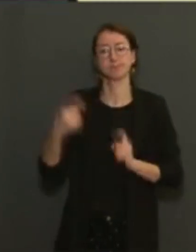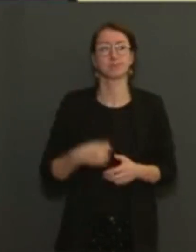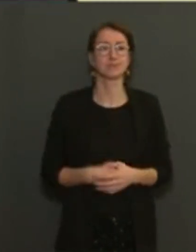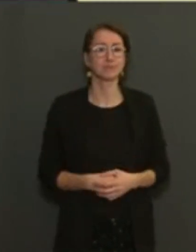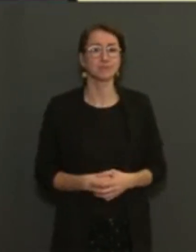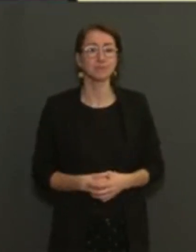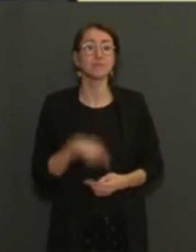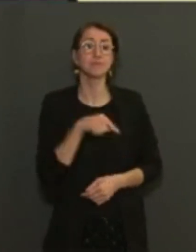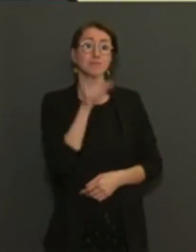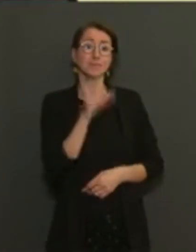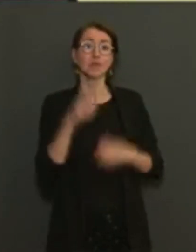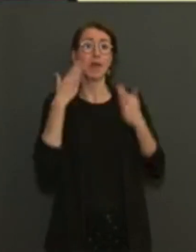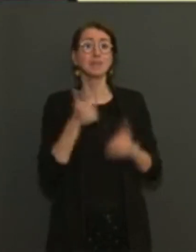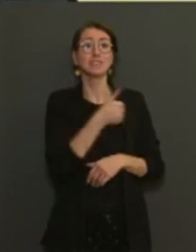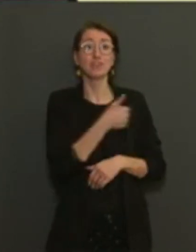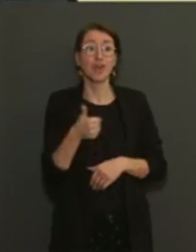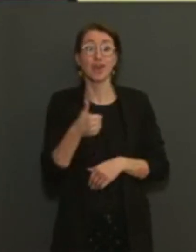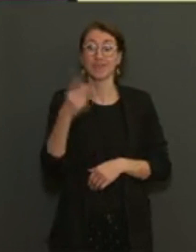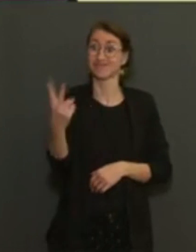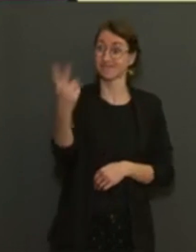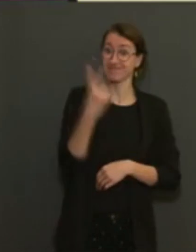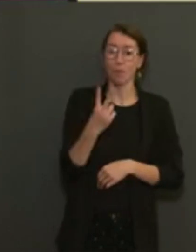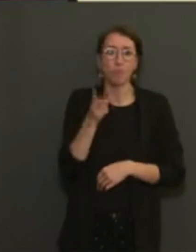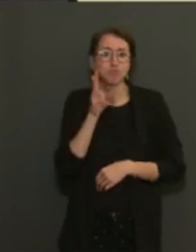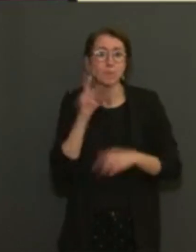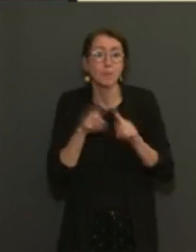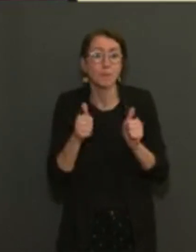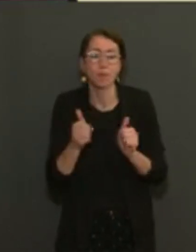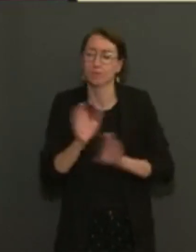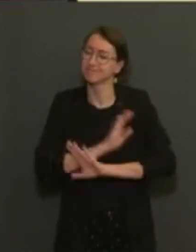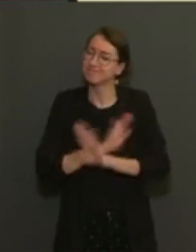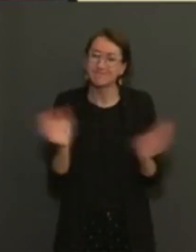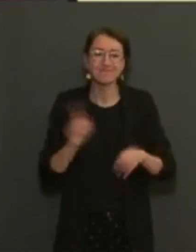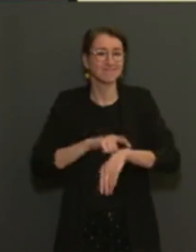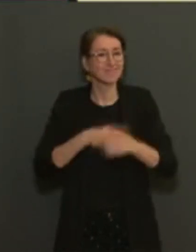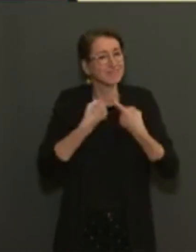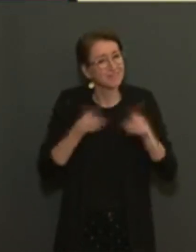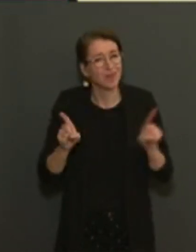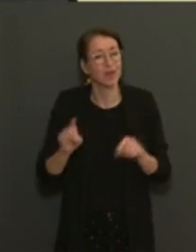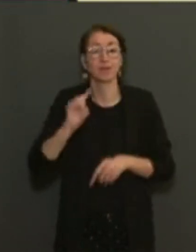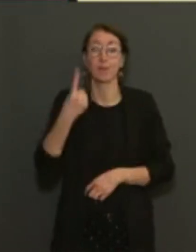même temps chez elle. Elle pourra se revoir soit le contact étroit, soit l'autre personne.